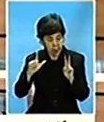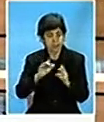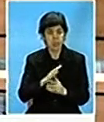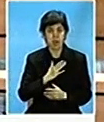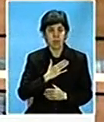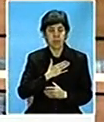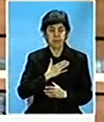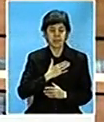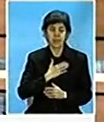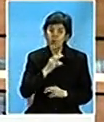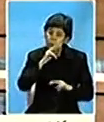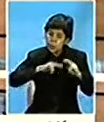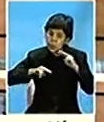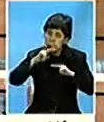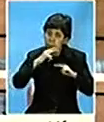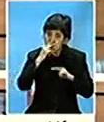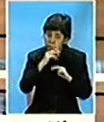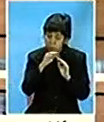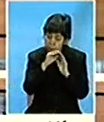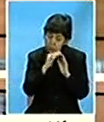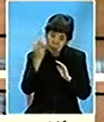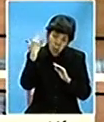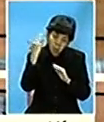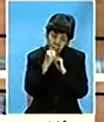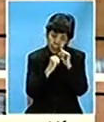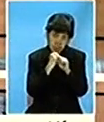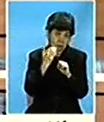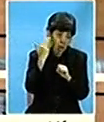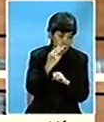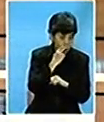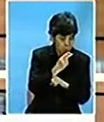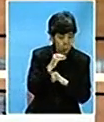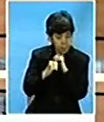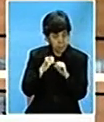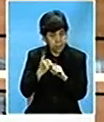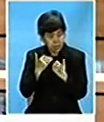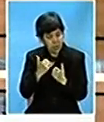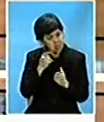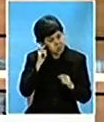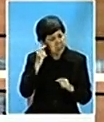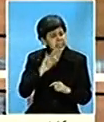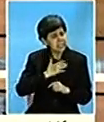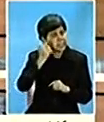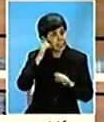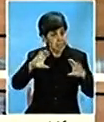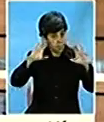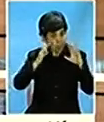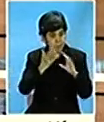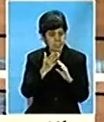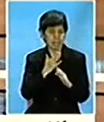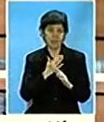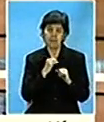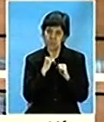มตรวจสอบดูภาพที่ผ่านมาในปีที่ผ่านมานั้นก็ดูแล้วก็มีความหวังว่ารัฐบาลนั้นคง